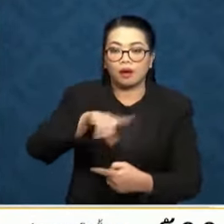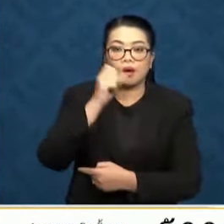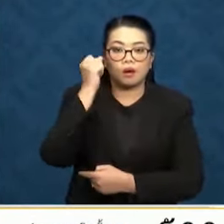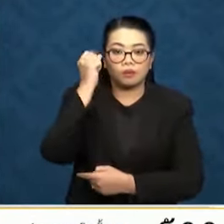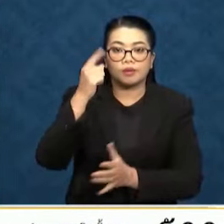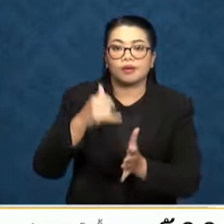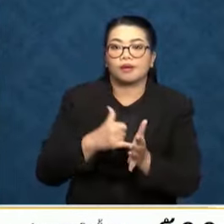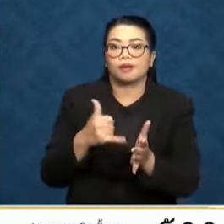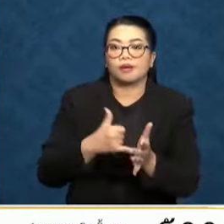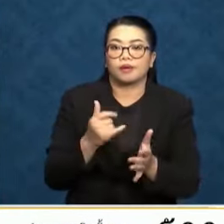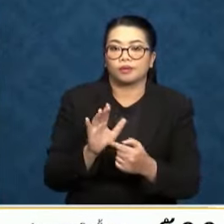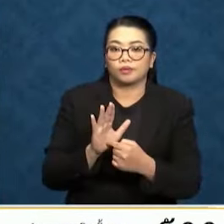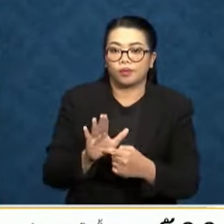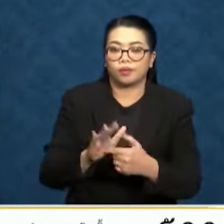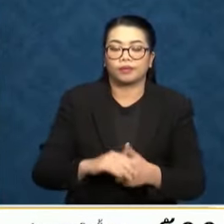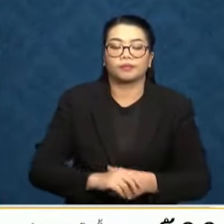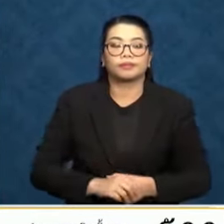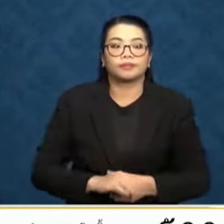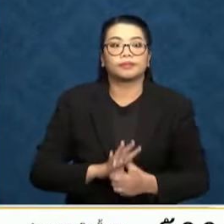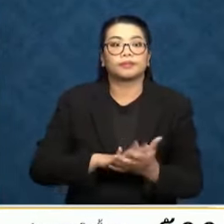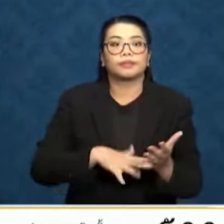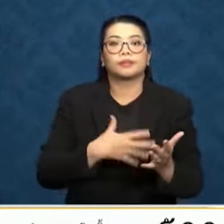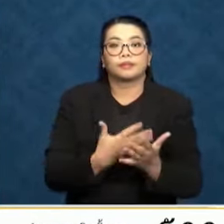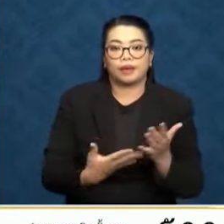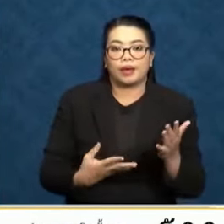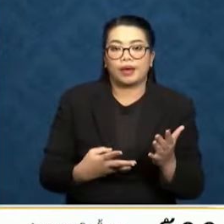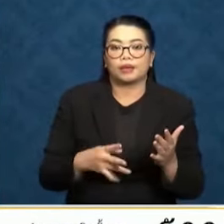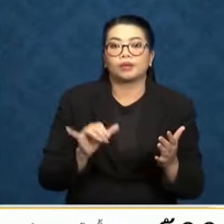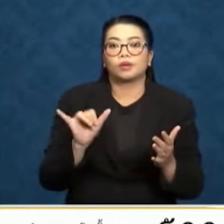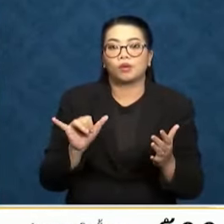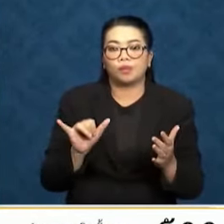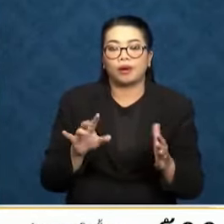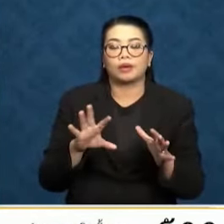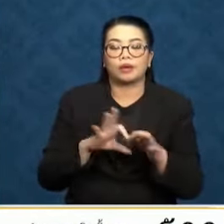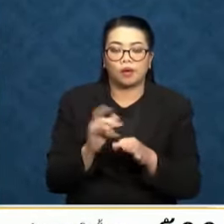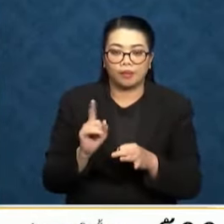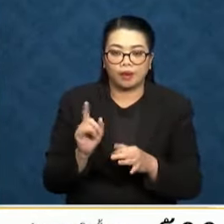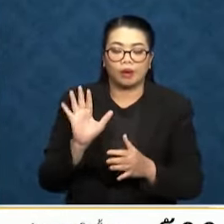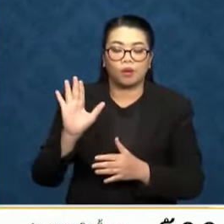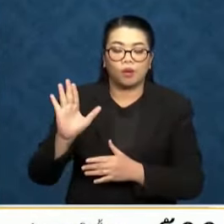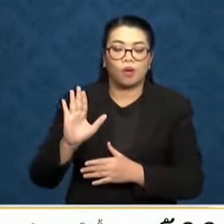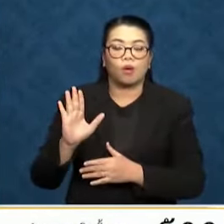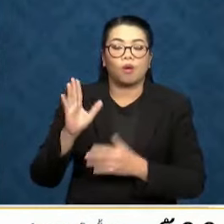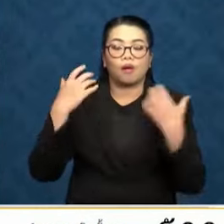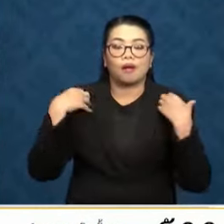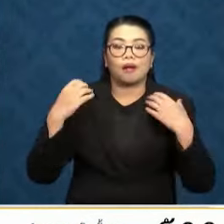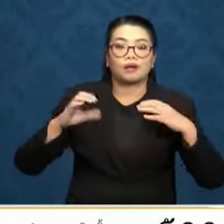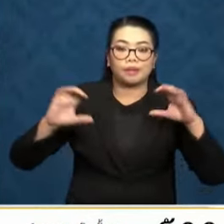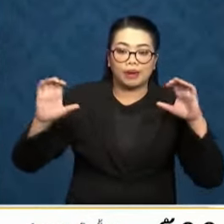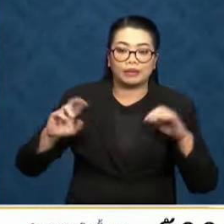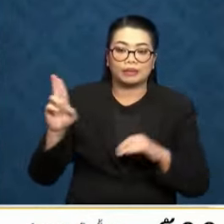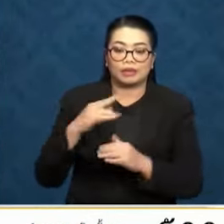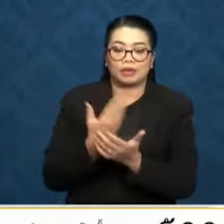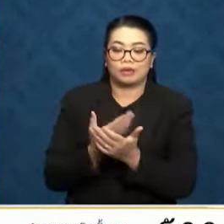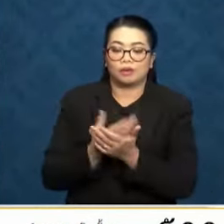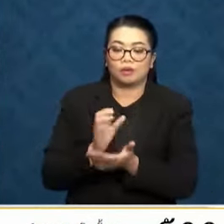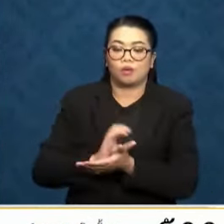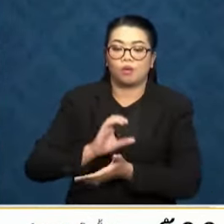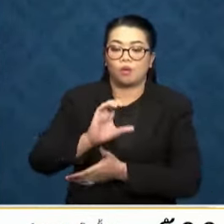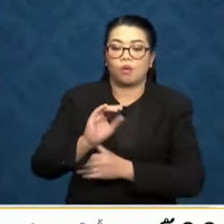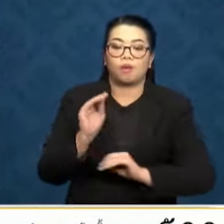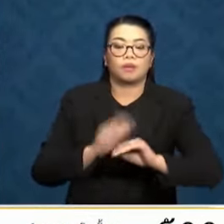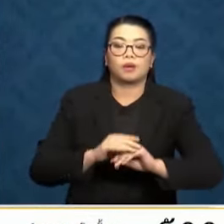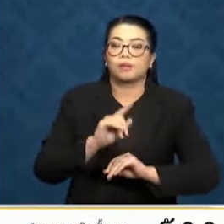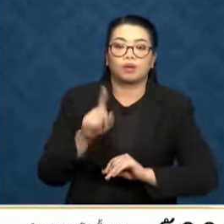ได้ง่ายๆค่ะเช่นนโยบายโก Greenนะคะเป็นมิตรกับสิ่งแวดล้อมของรัฐบาลโดยที่ไม่ต้องใช้งบประมาณเพิ่มเติมเลยนะ